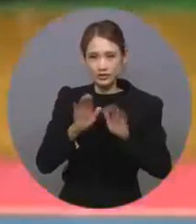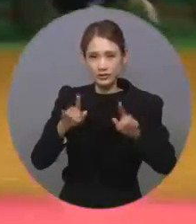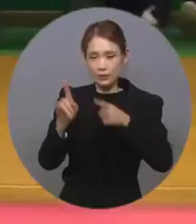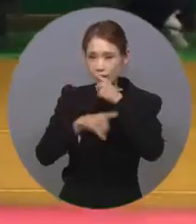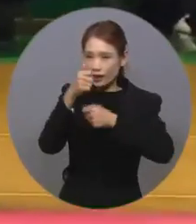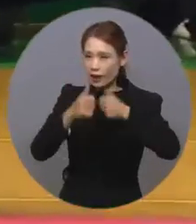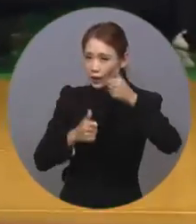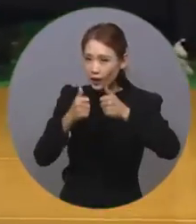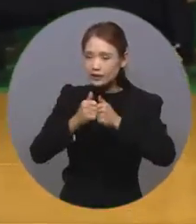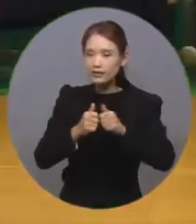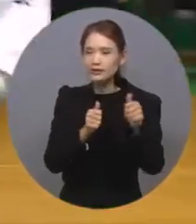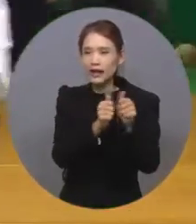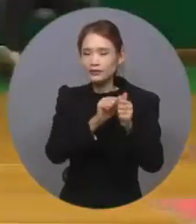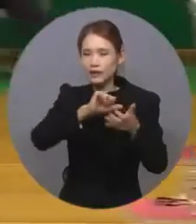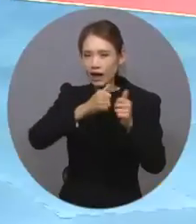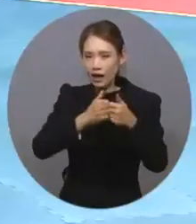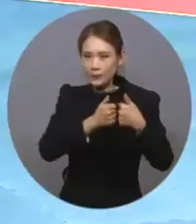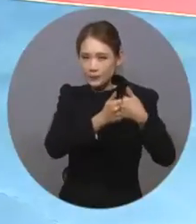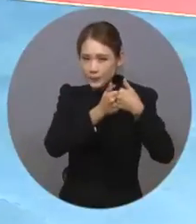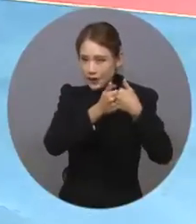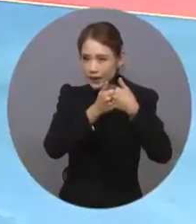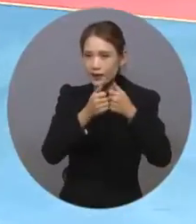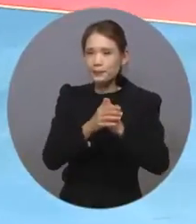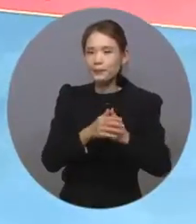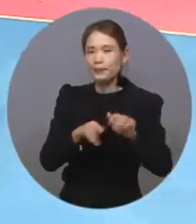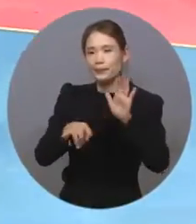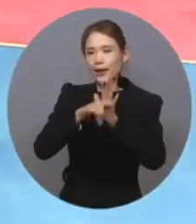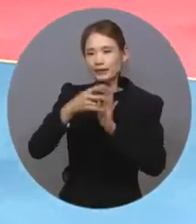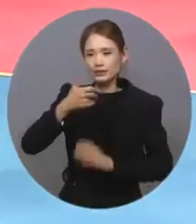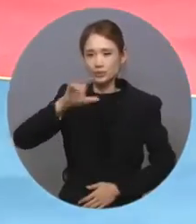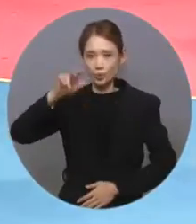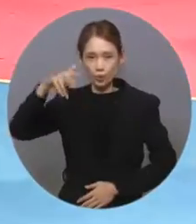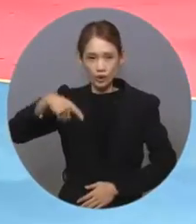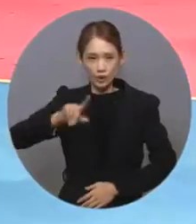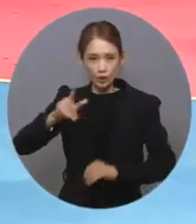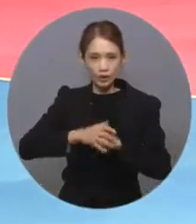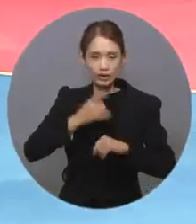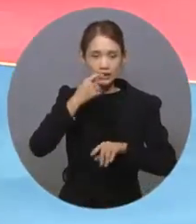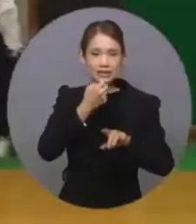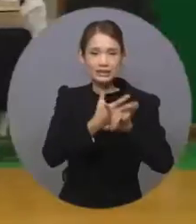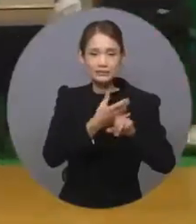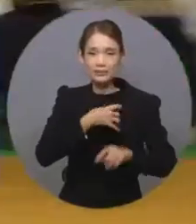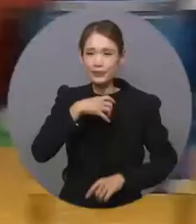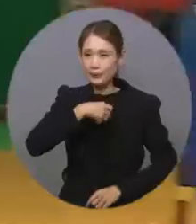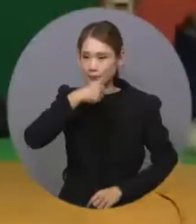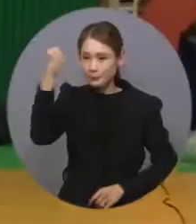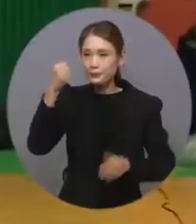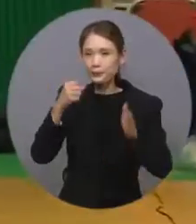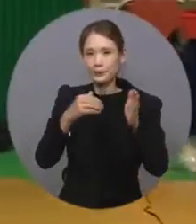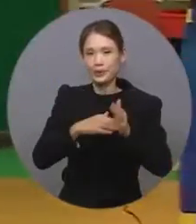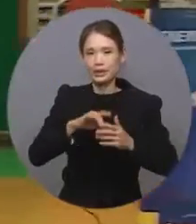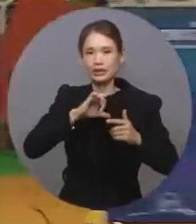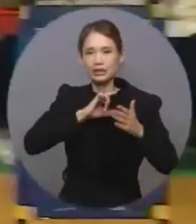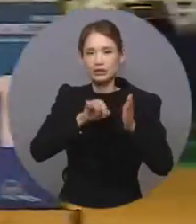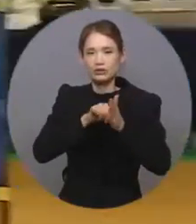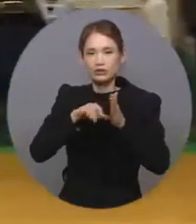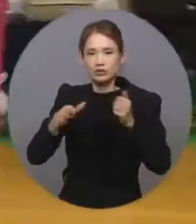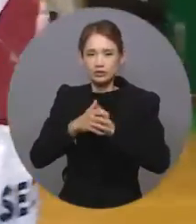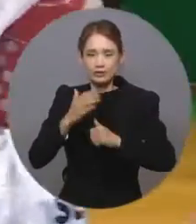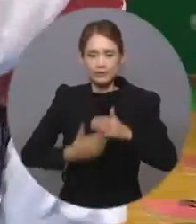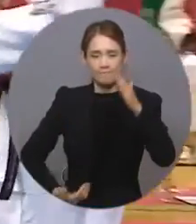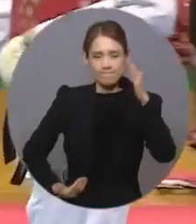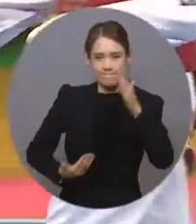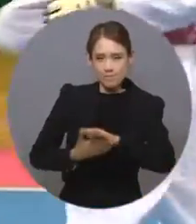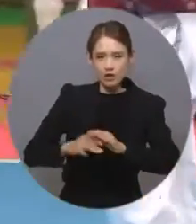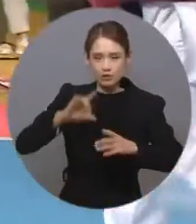대회에서도 땀 자 겨루기 -75kg 한파에 종목에서 금메달을 따내며 명실상부한 최강 자로서의 면 물에